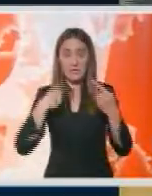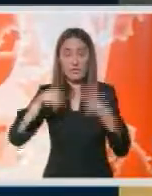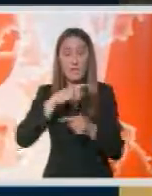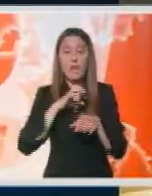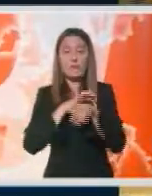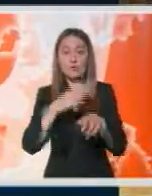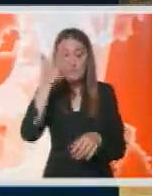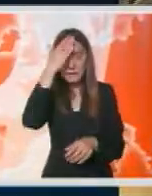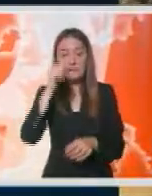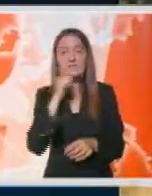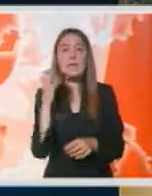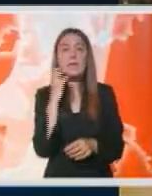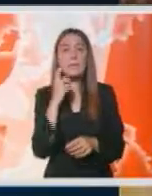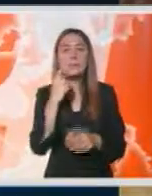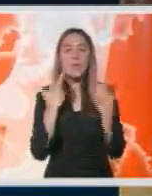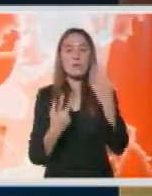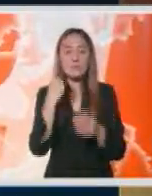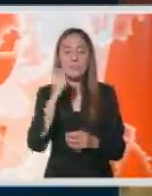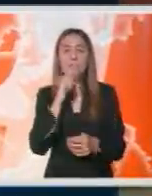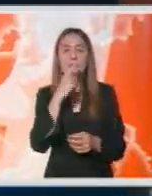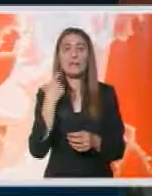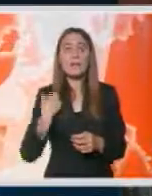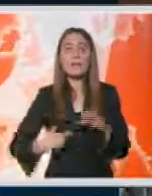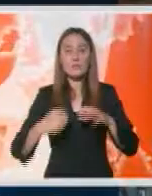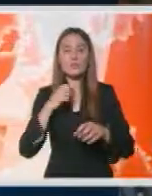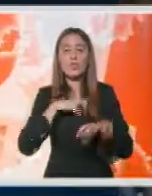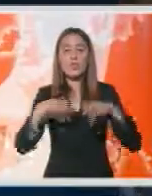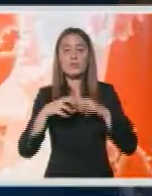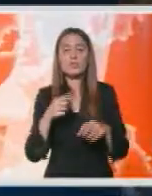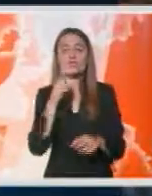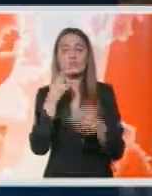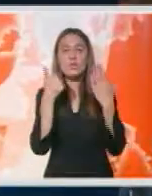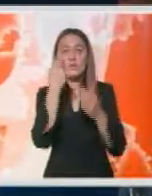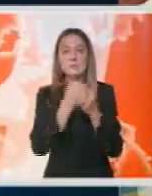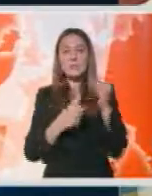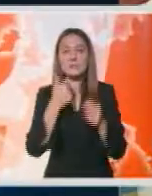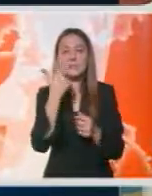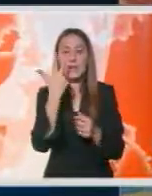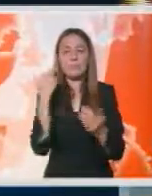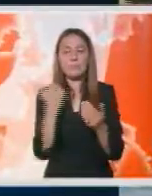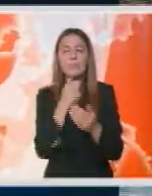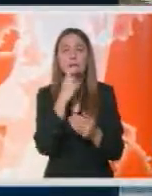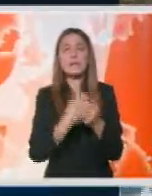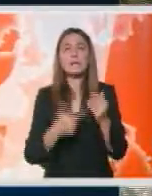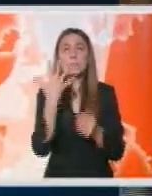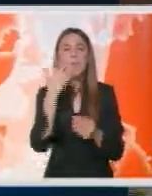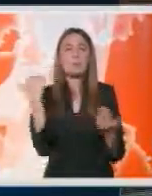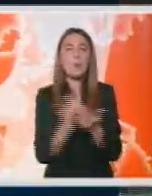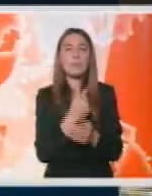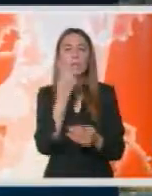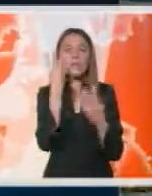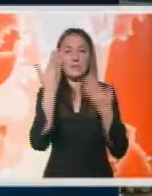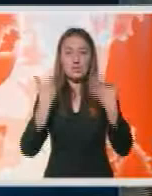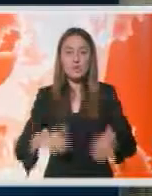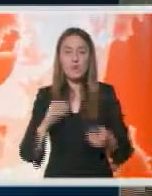Partizan i Hemofarm sa skorom 8-1, Kragujevački Radnički ima 6 pobjeda i 3 poraza, Crvena zvezda i FNP Železnik po 5 pobjeda i 4